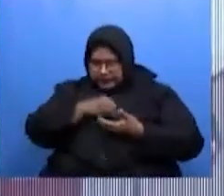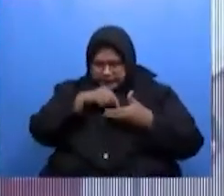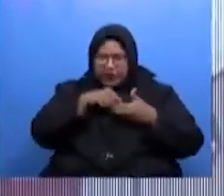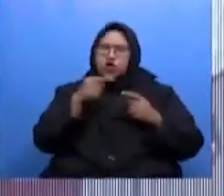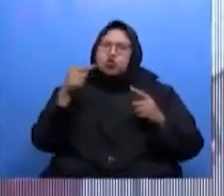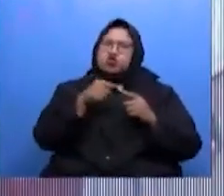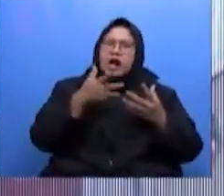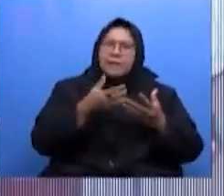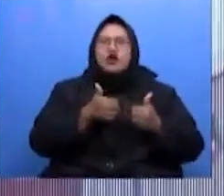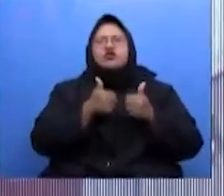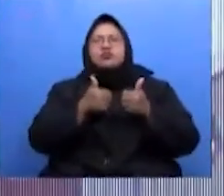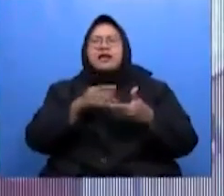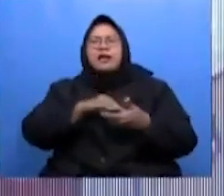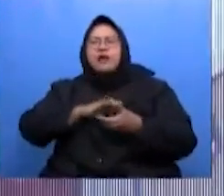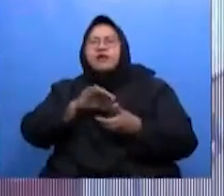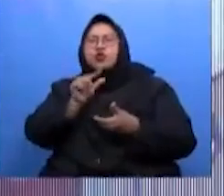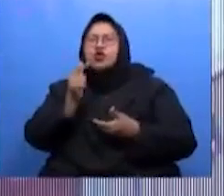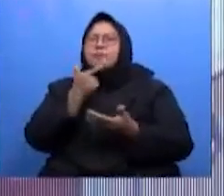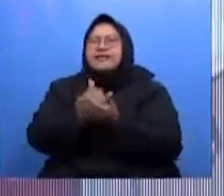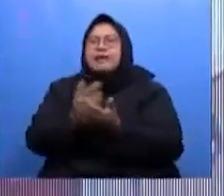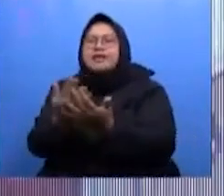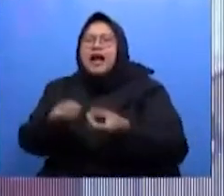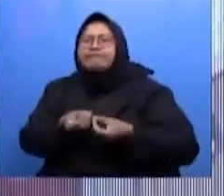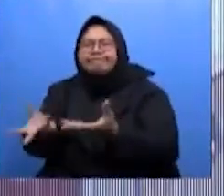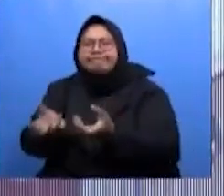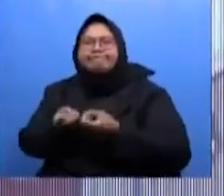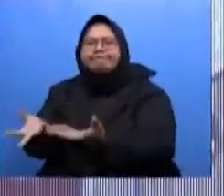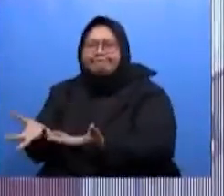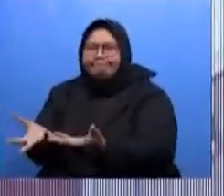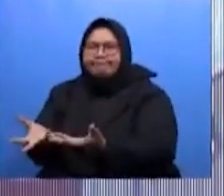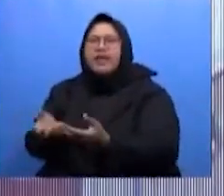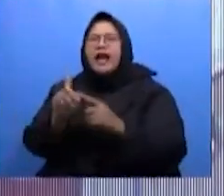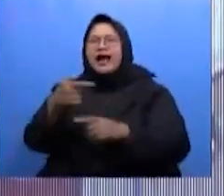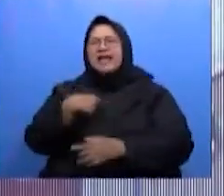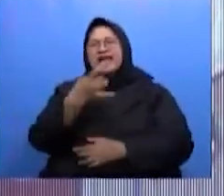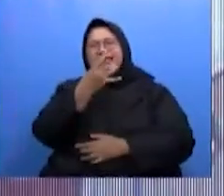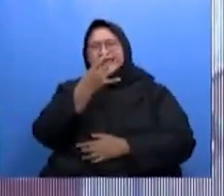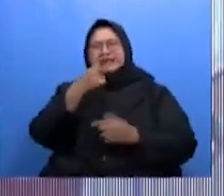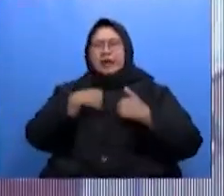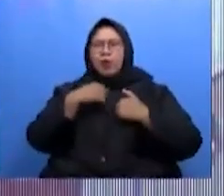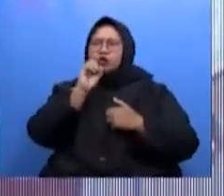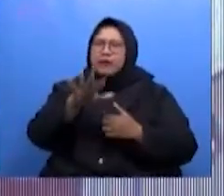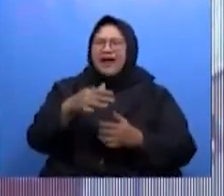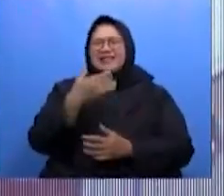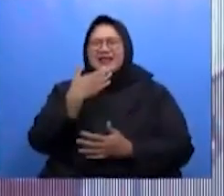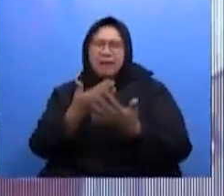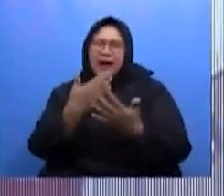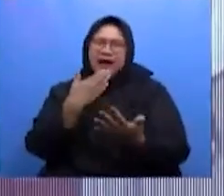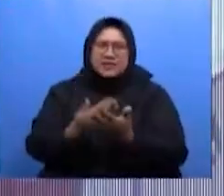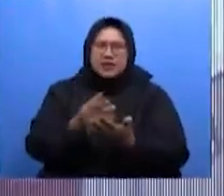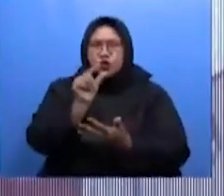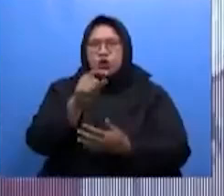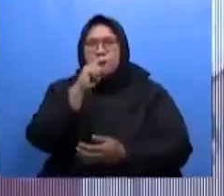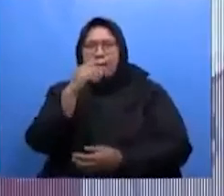dipergunakan sebaik-baiknya untuk kepentingan rakyat oleh karena itu izinkan Kami mengucapkan terima kasih kepada Bapak